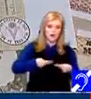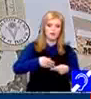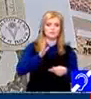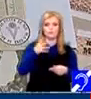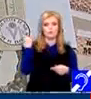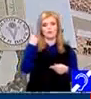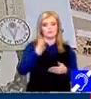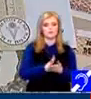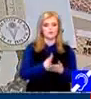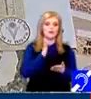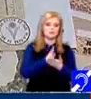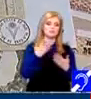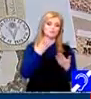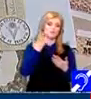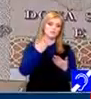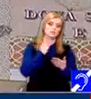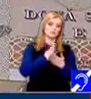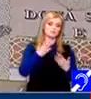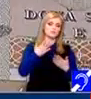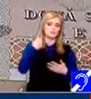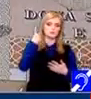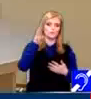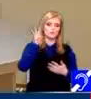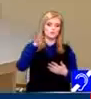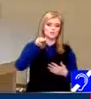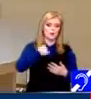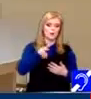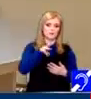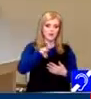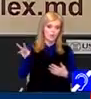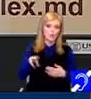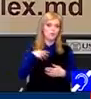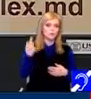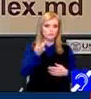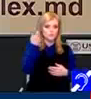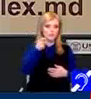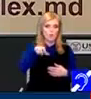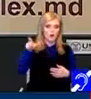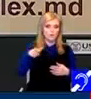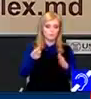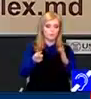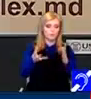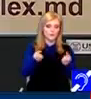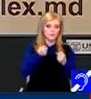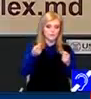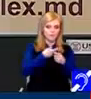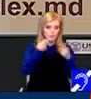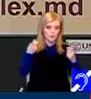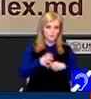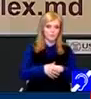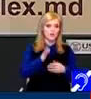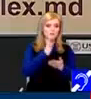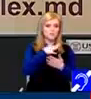singur participant este de 145 de milioane de lei. Constatăm un nivel foarte ridicat al contractelor care